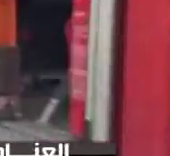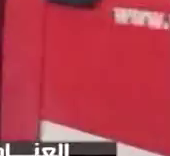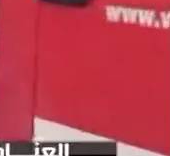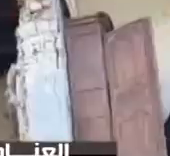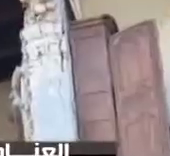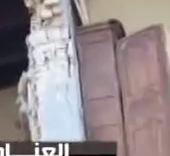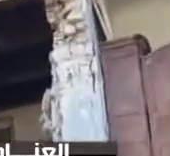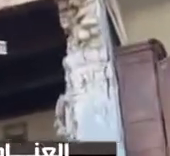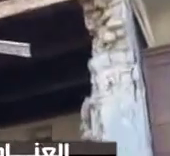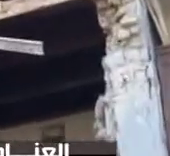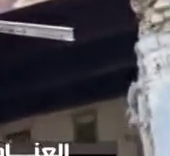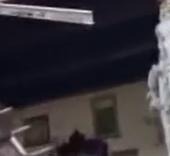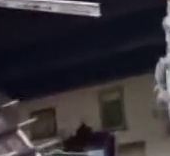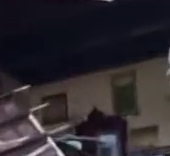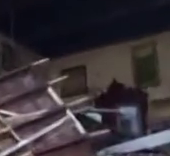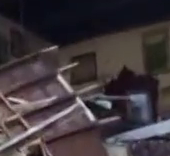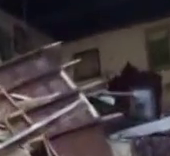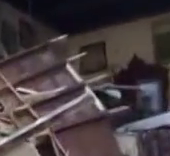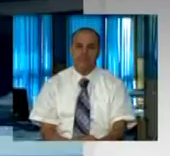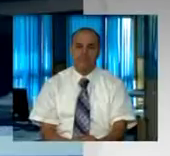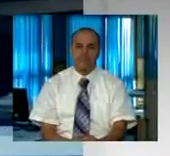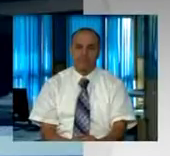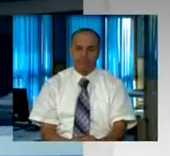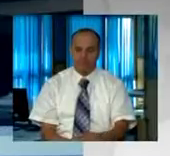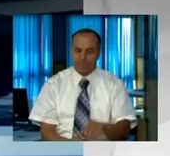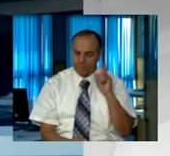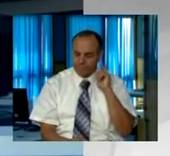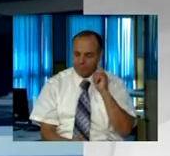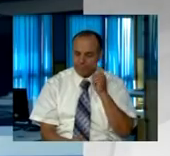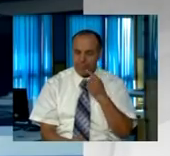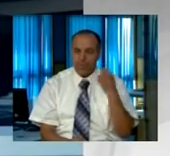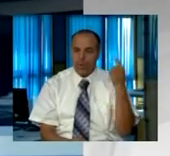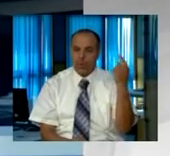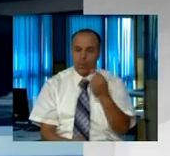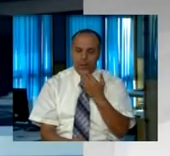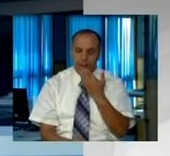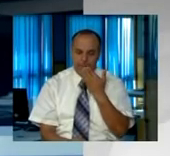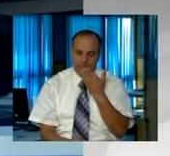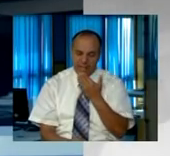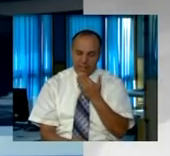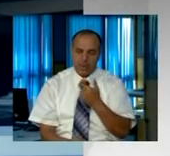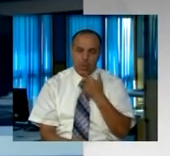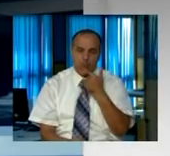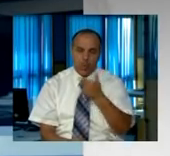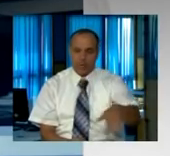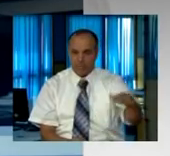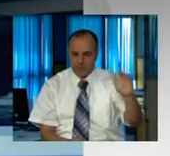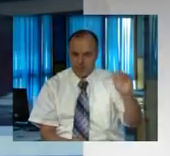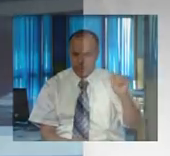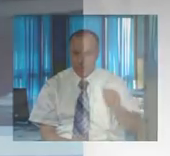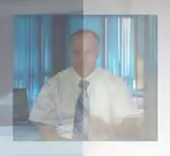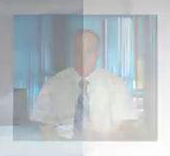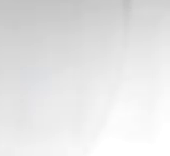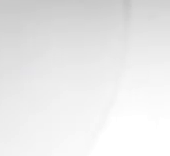ارتفاع عدد الضحايا. وفي الختام نشكر لكم حسن المتابعة والاهتمام، وإلى اللقاء.